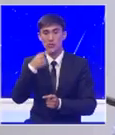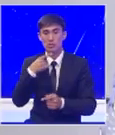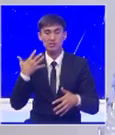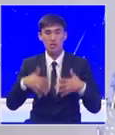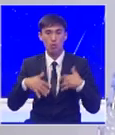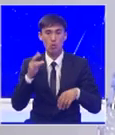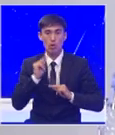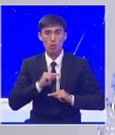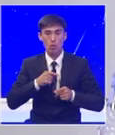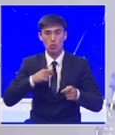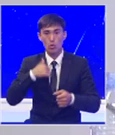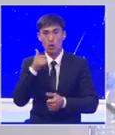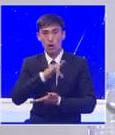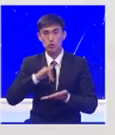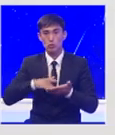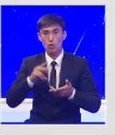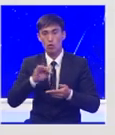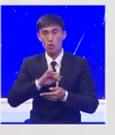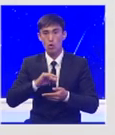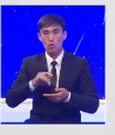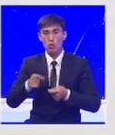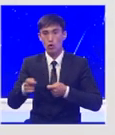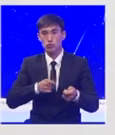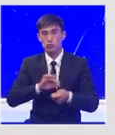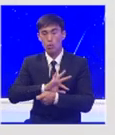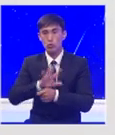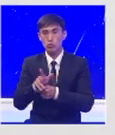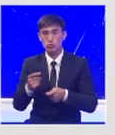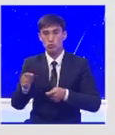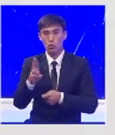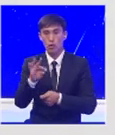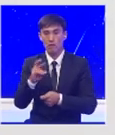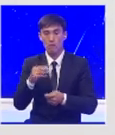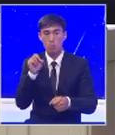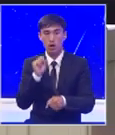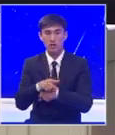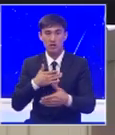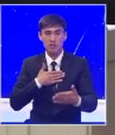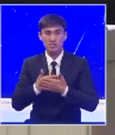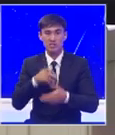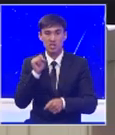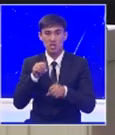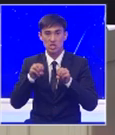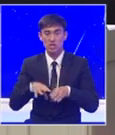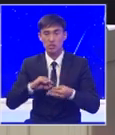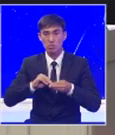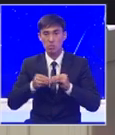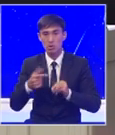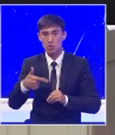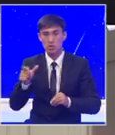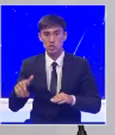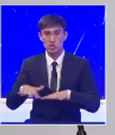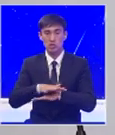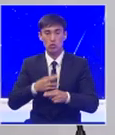слабую работу городского руководства по благоустройству Конаева и поручил активизировать работу по решению насущных проблем горожан.